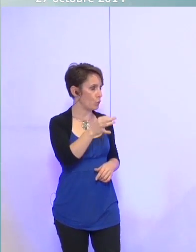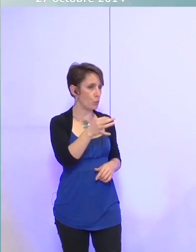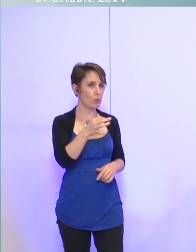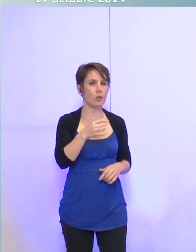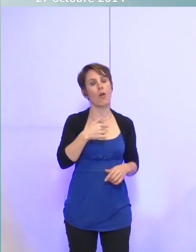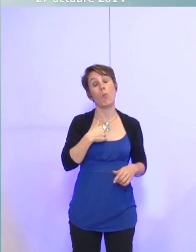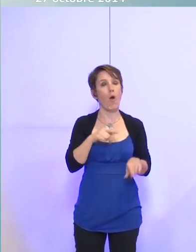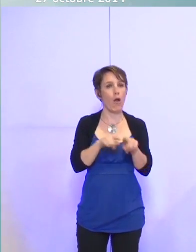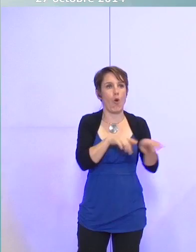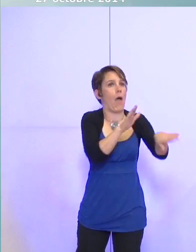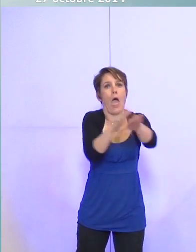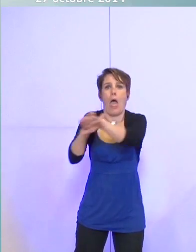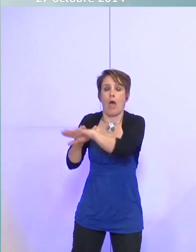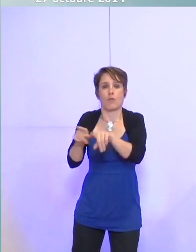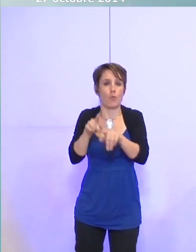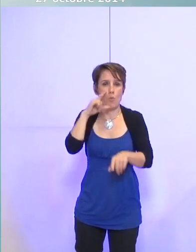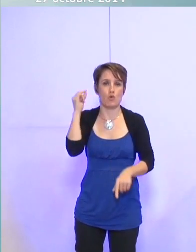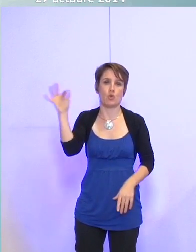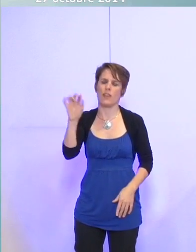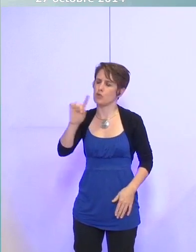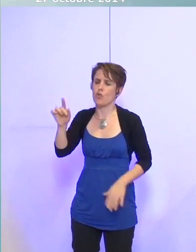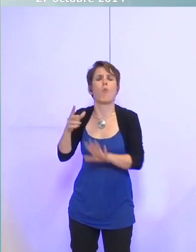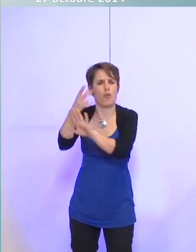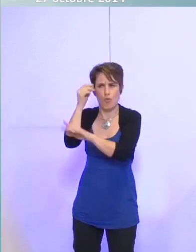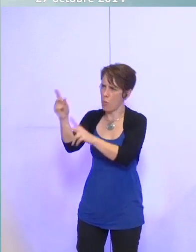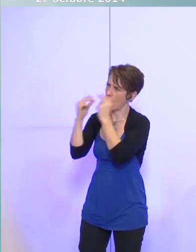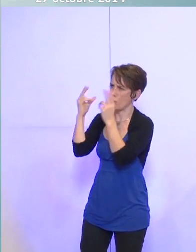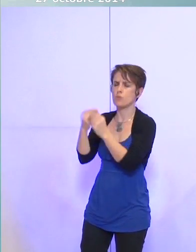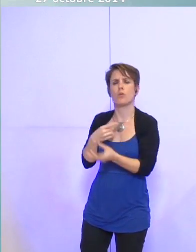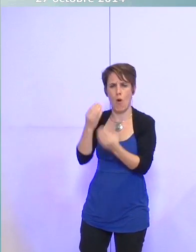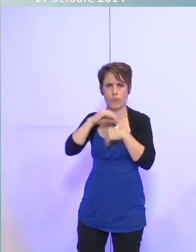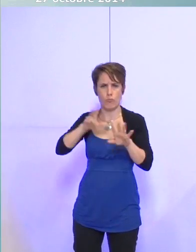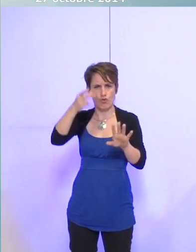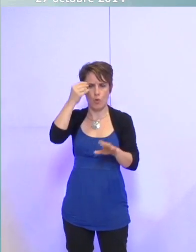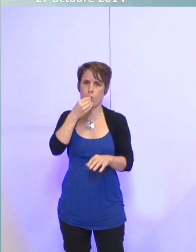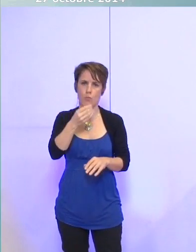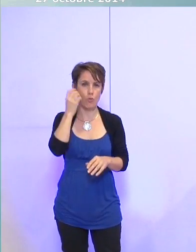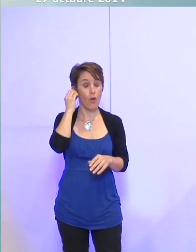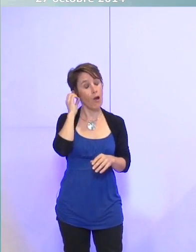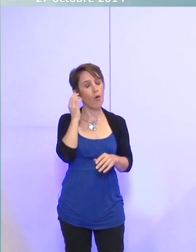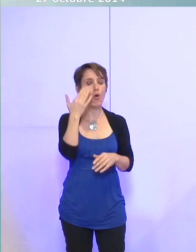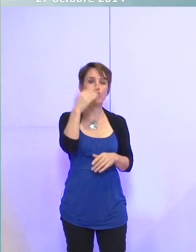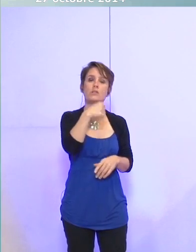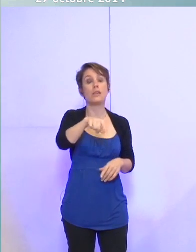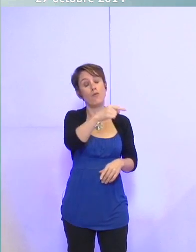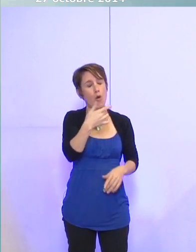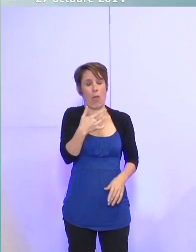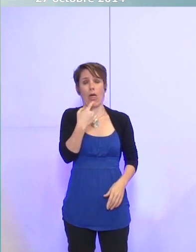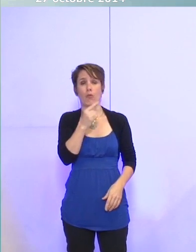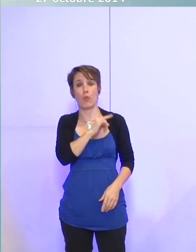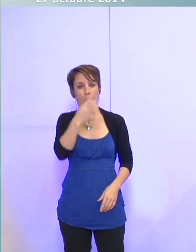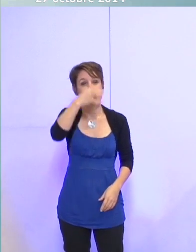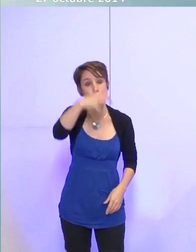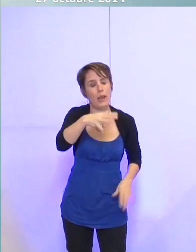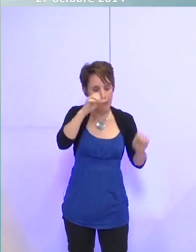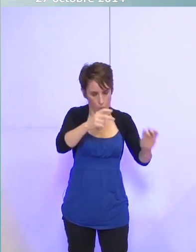Monsieur Fristeau, même si je comprends effectivement ce qu'il nous a expliqué. Je sais que vous n'aimez pas beaucoup le nucléaire, ça peut se comprendre. L'histoire nous montre